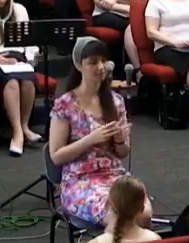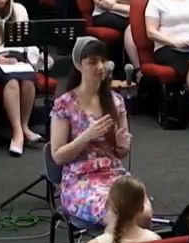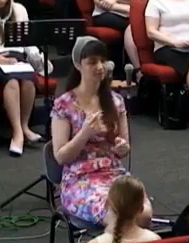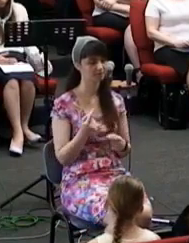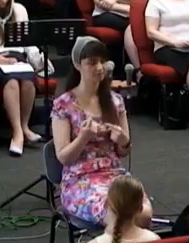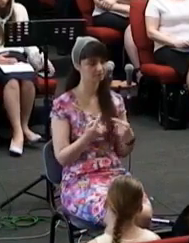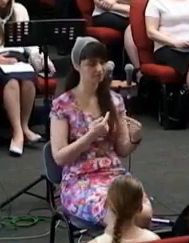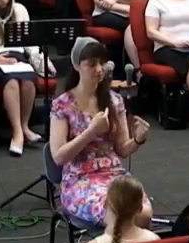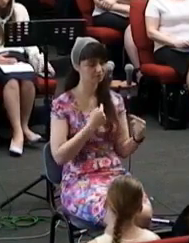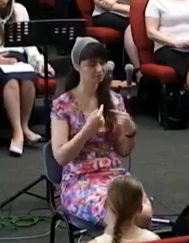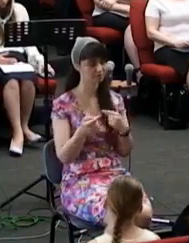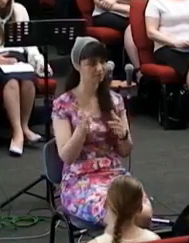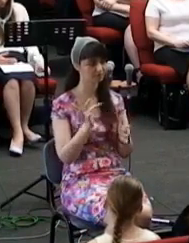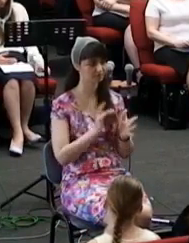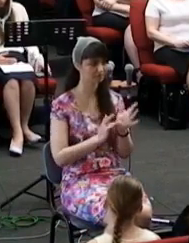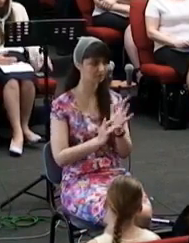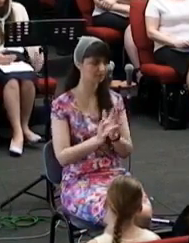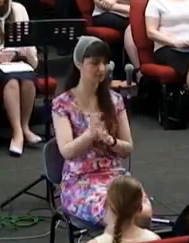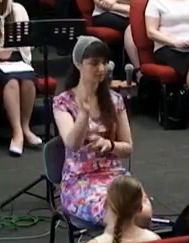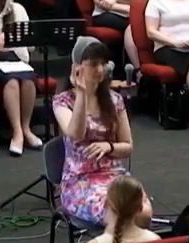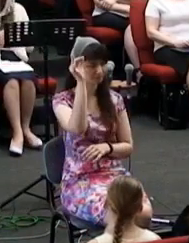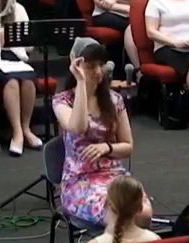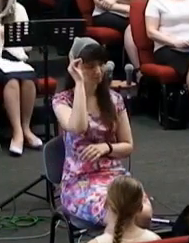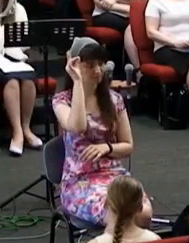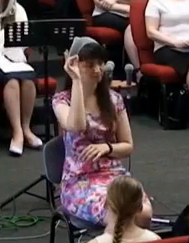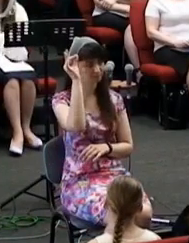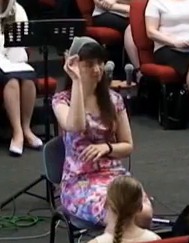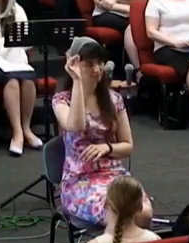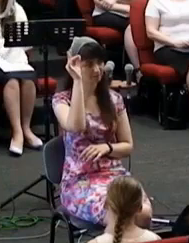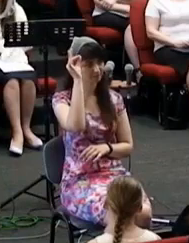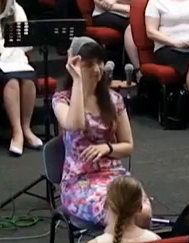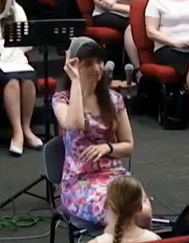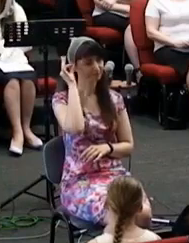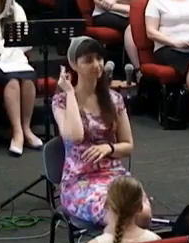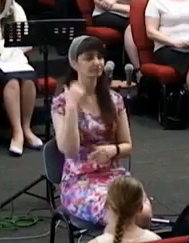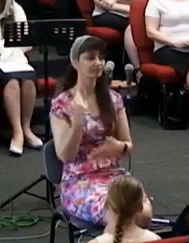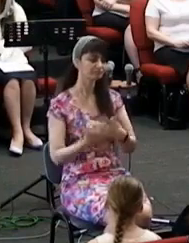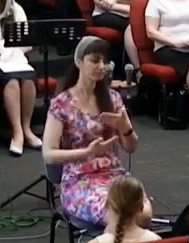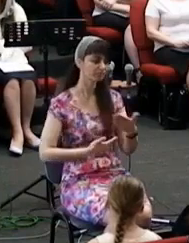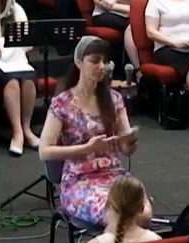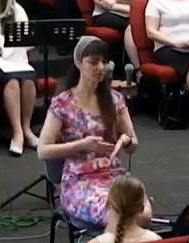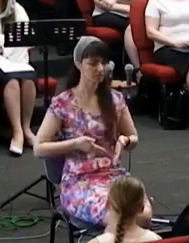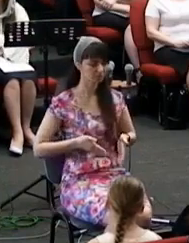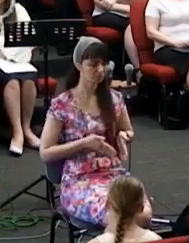страждання Христа нагадає,